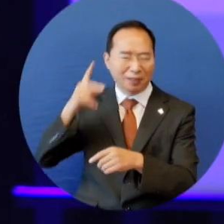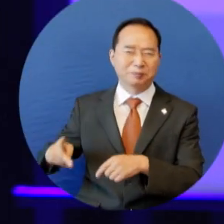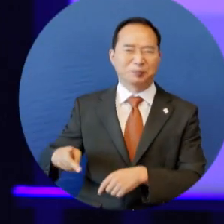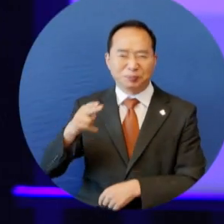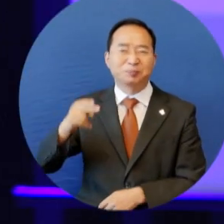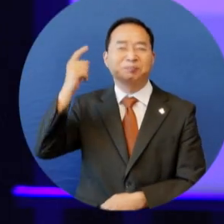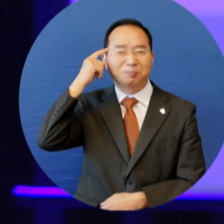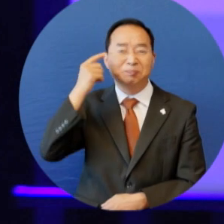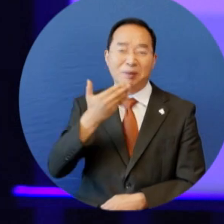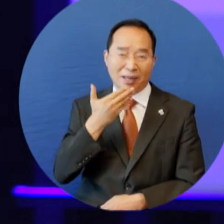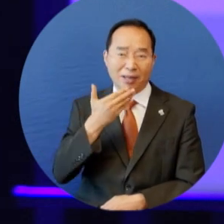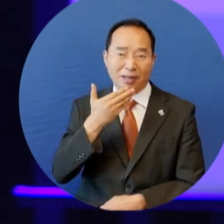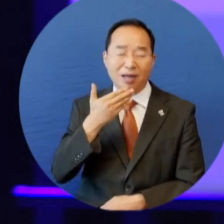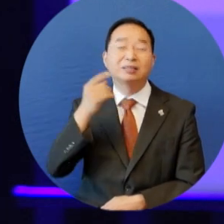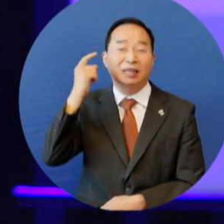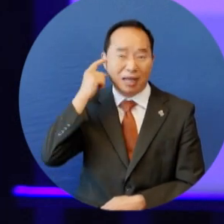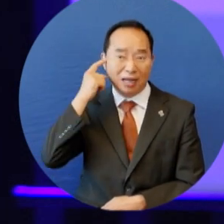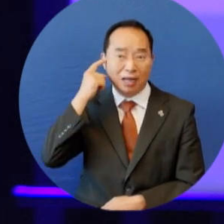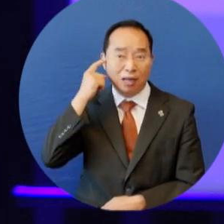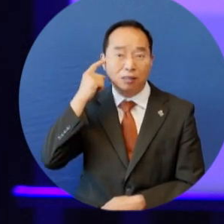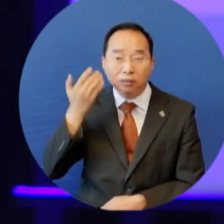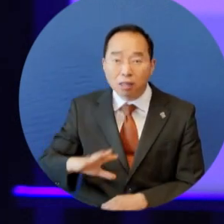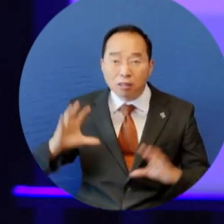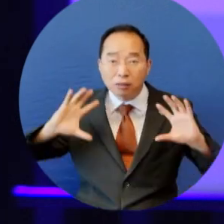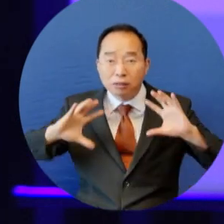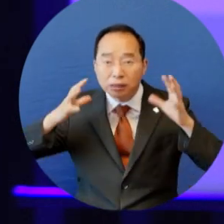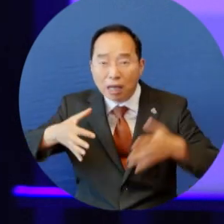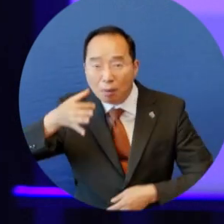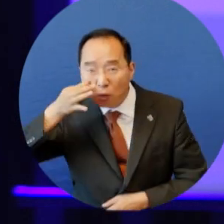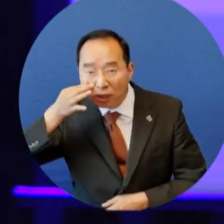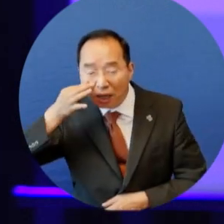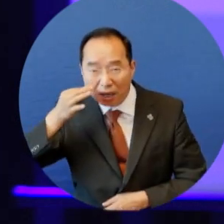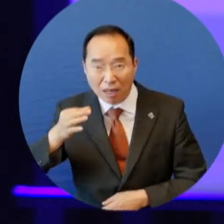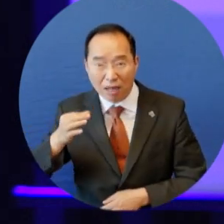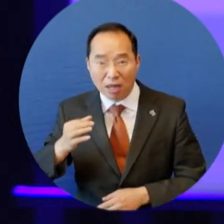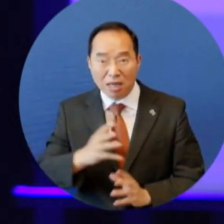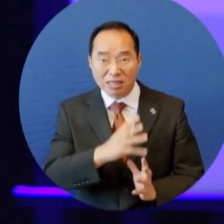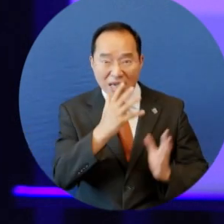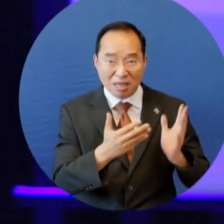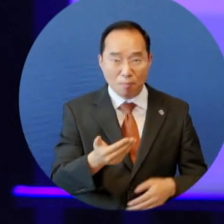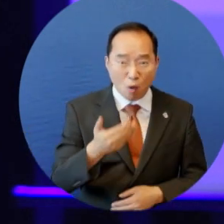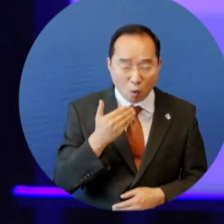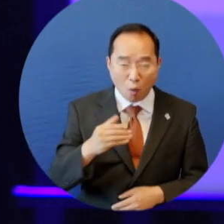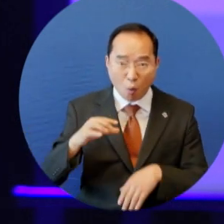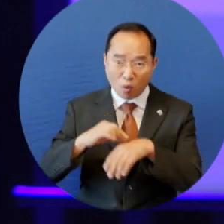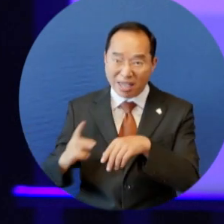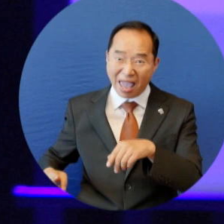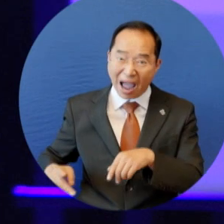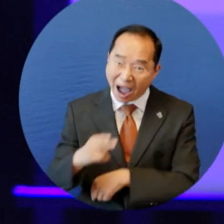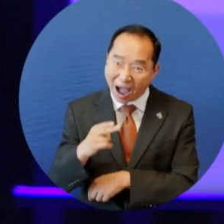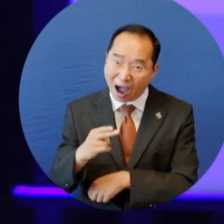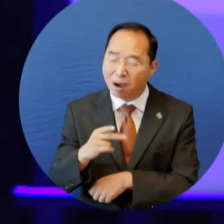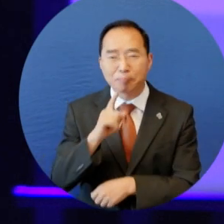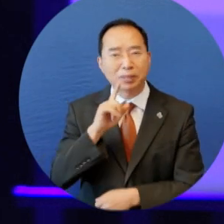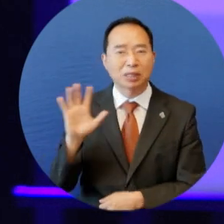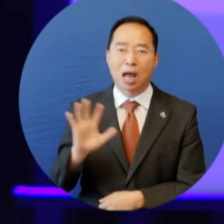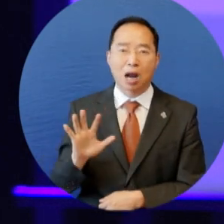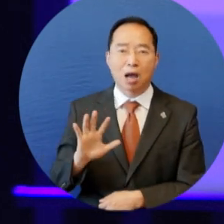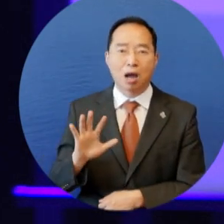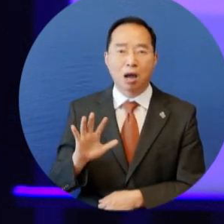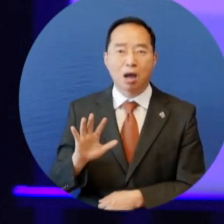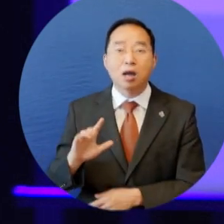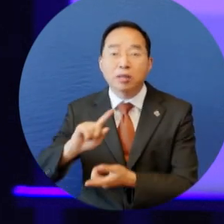완전히 끊었었기 때문에 그런 게 당연한데요. 최근 전 세계적인 트렌드는 채식을 하자라고 얘기하지